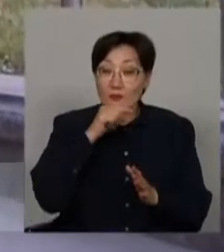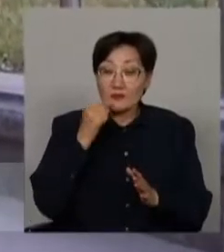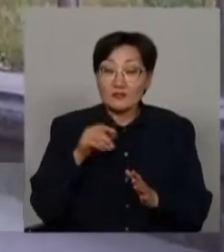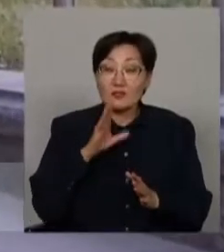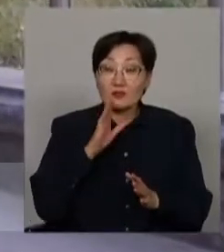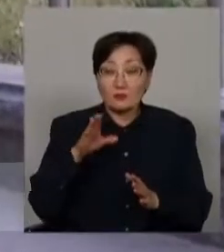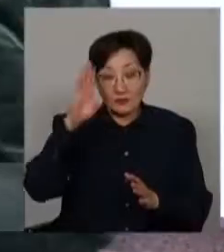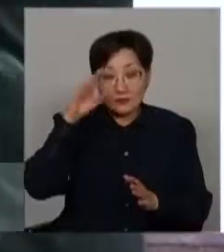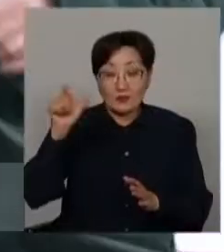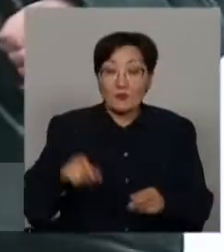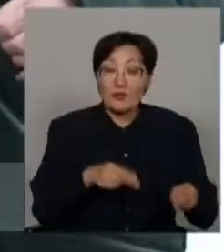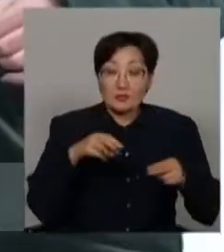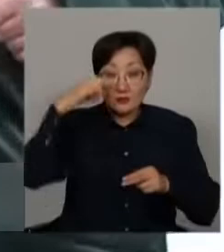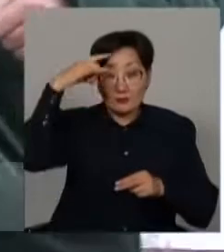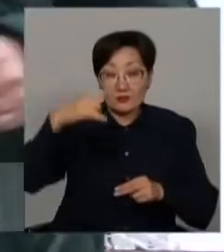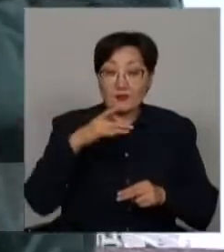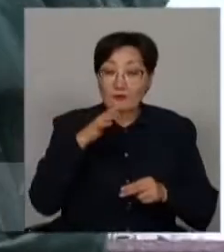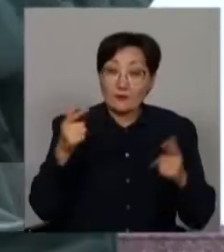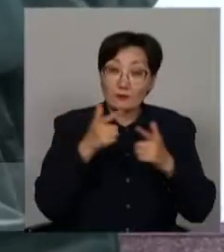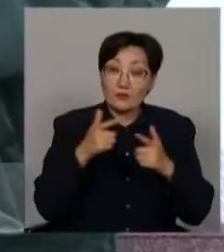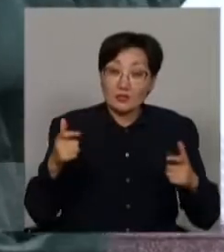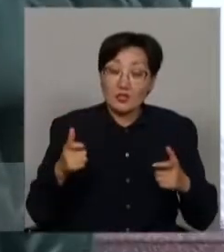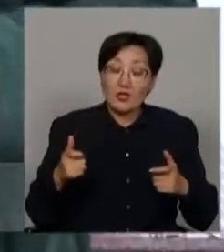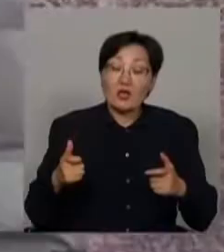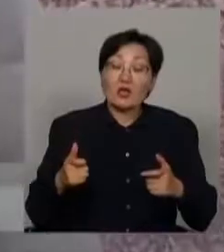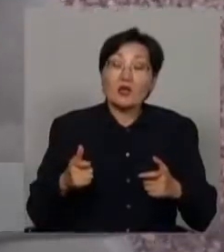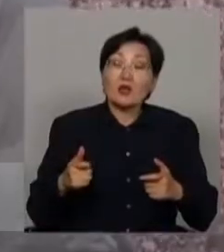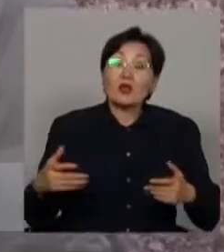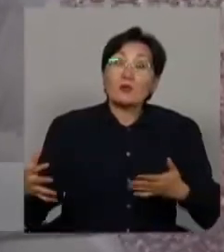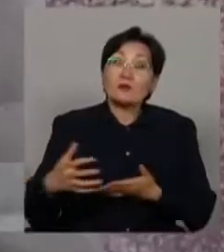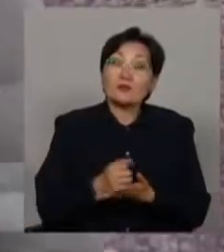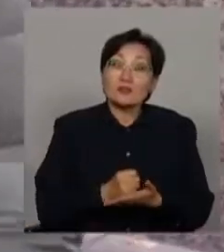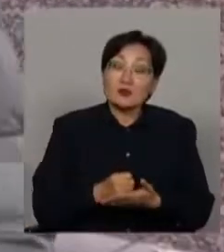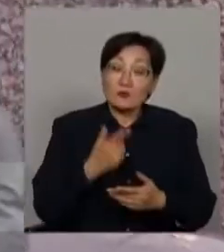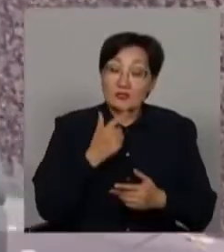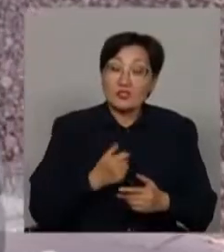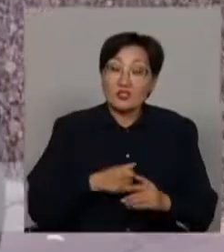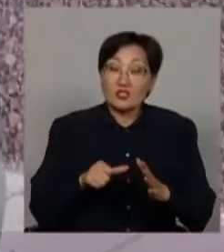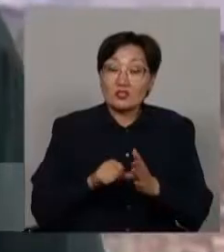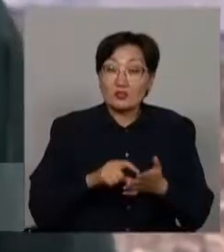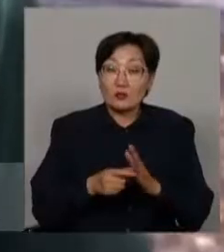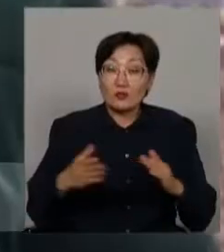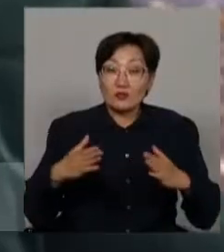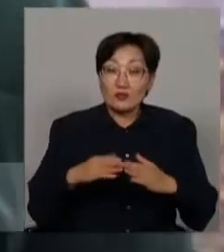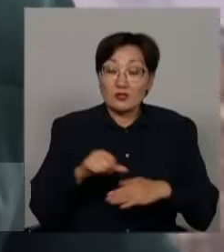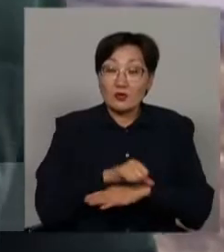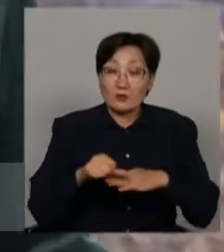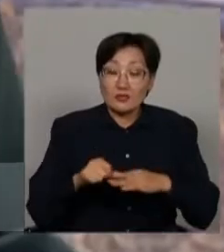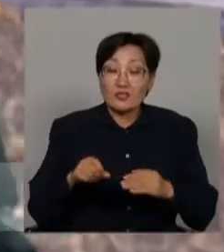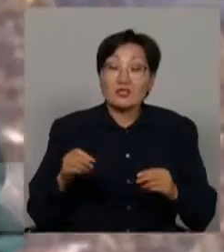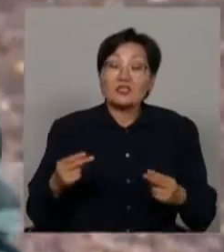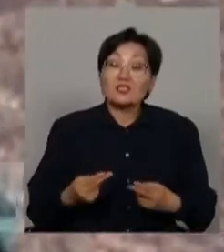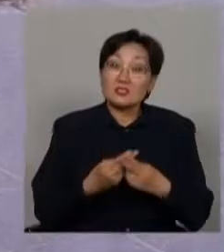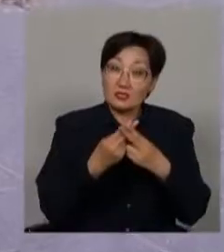Ростислав Косевец прибыл в Казахстан во время объявления мобилизации на родине. Вместе с друзьями они сняли 6-комнатный дом на окраине столицы за 800